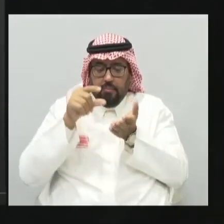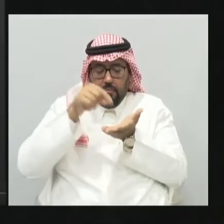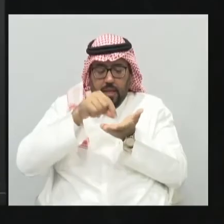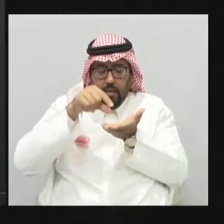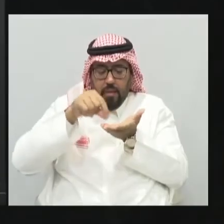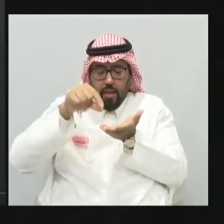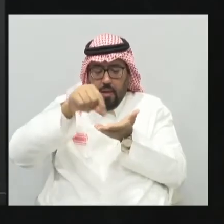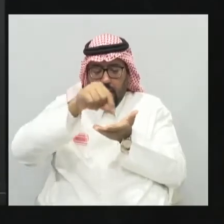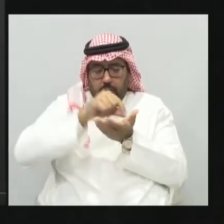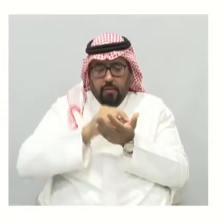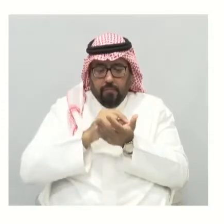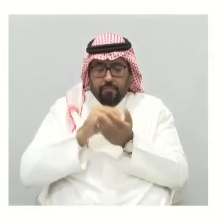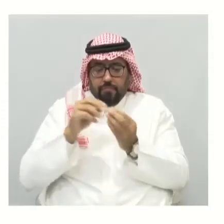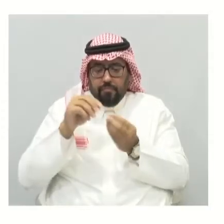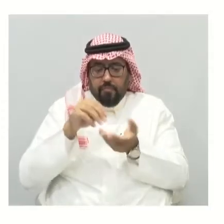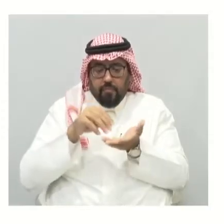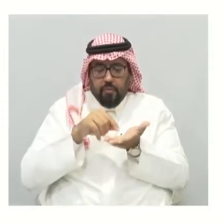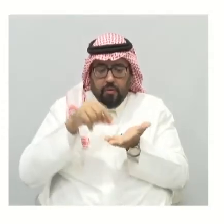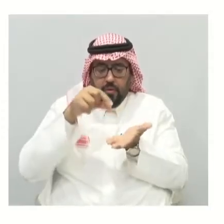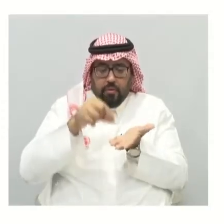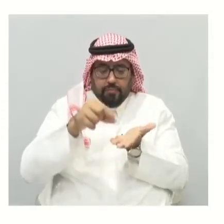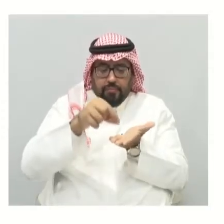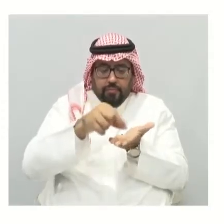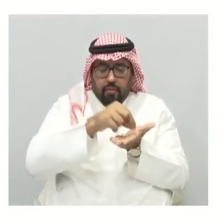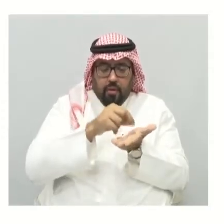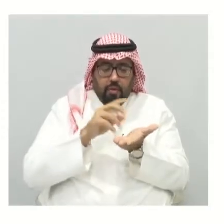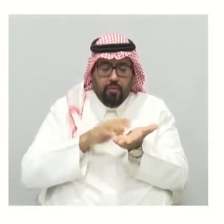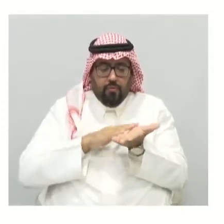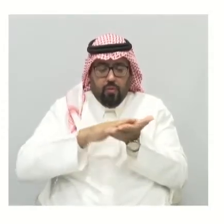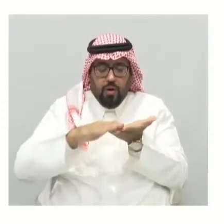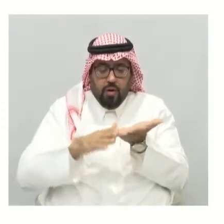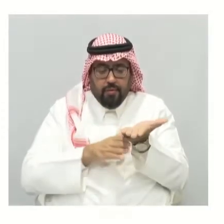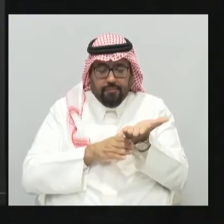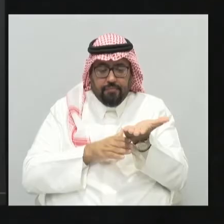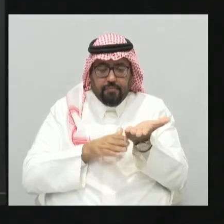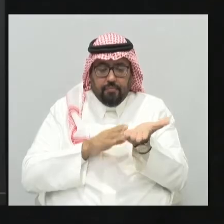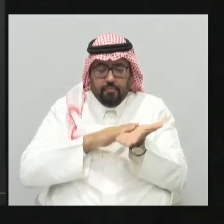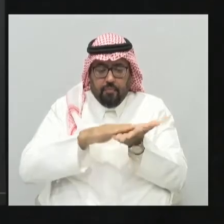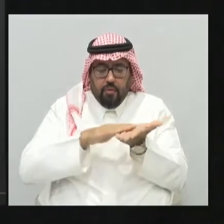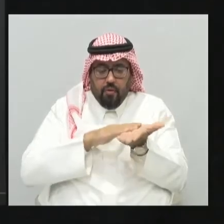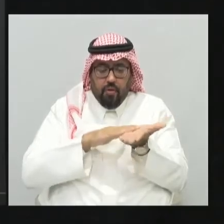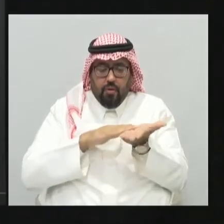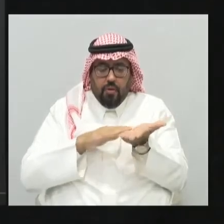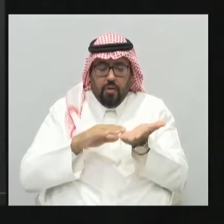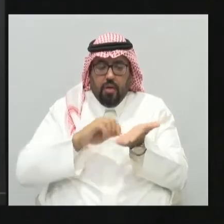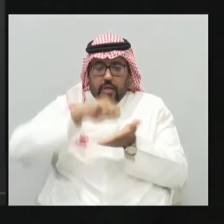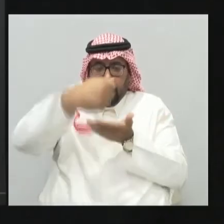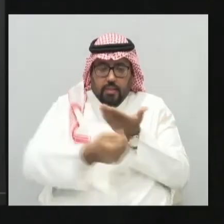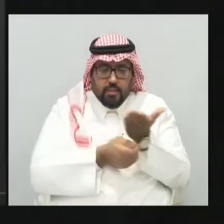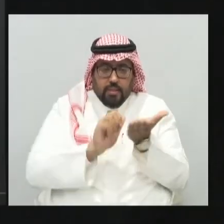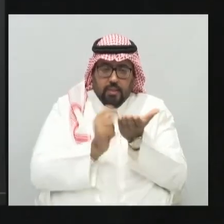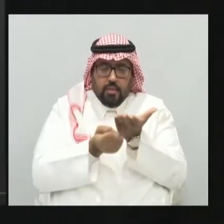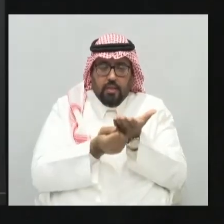بعض بعد كده على الورقه المشمعه يعني على الورق اللي في